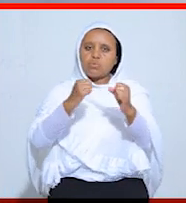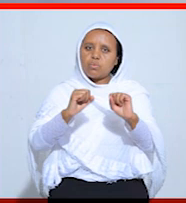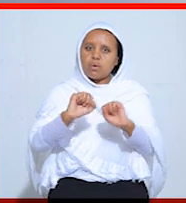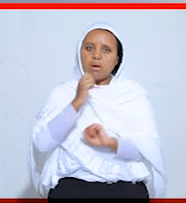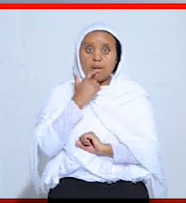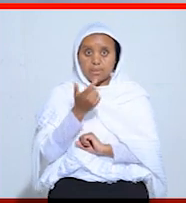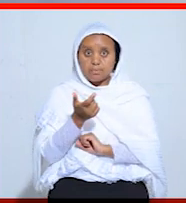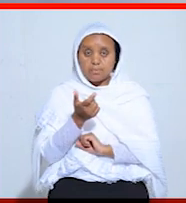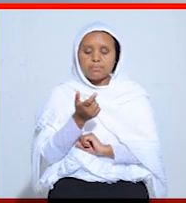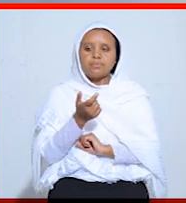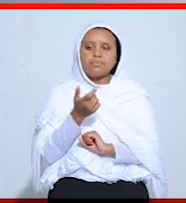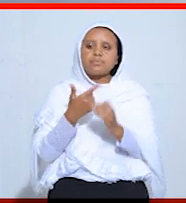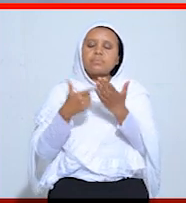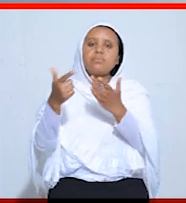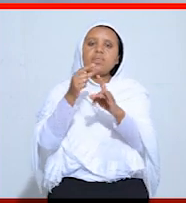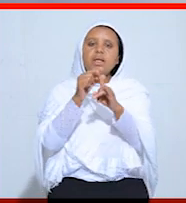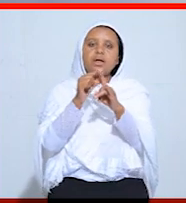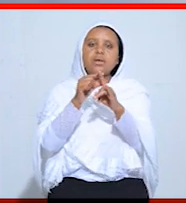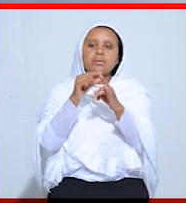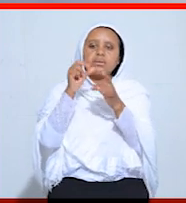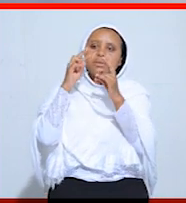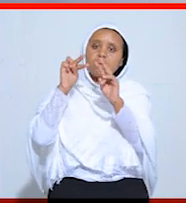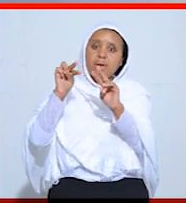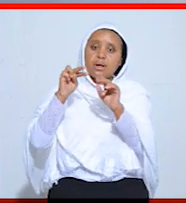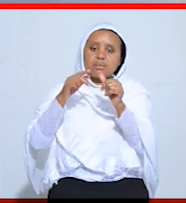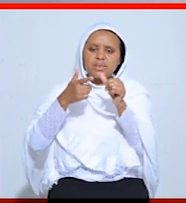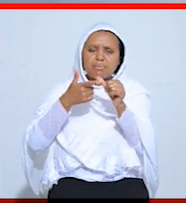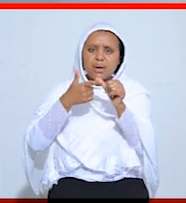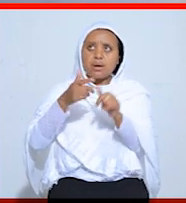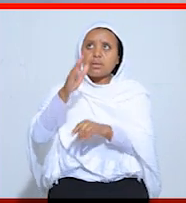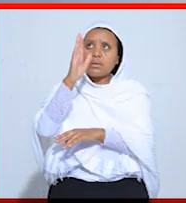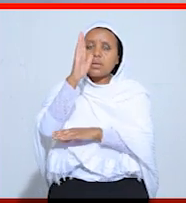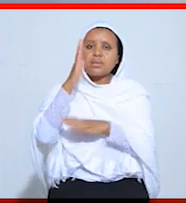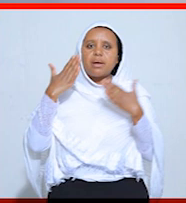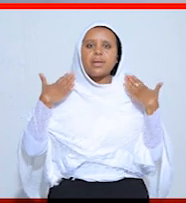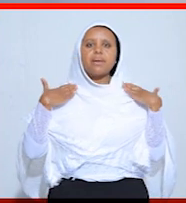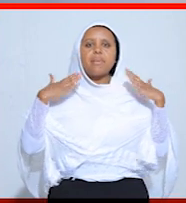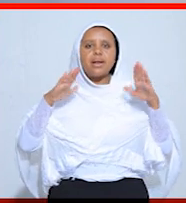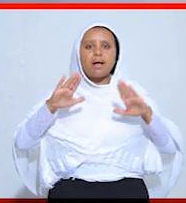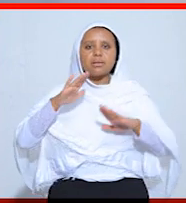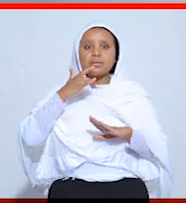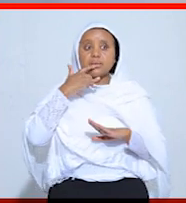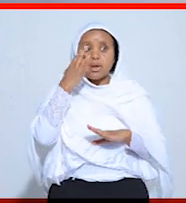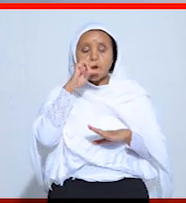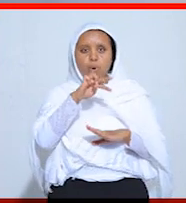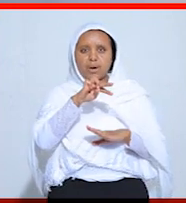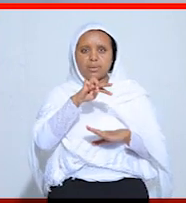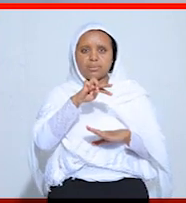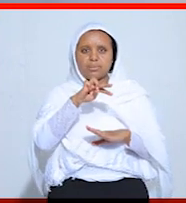ያድናቸውም አለ። ይህንን ቃል ስንመለከት በመጀመሪያ የእግዚአብሔር መልአክ ሲል